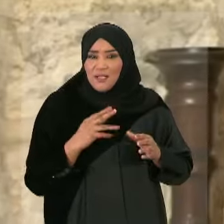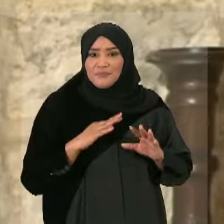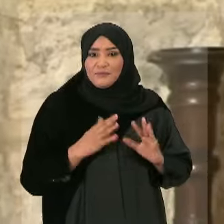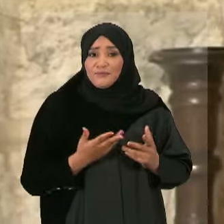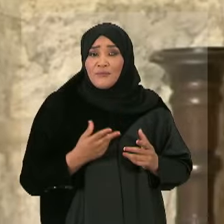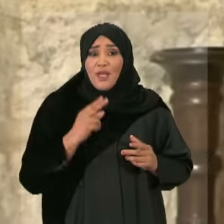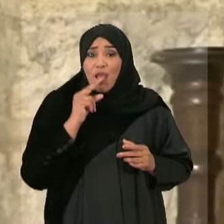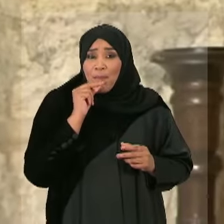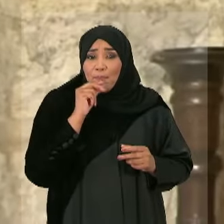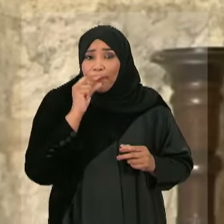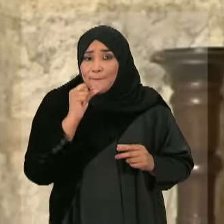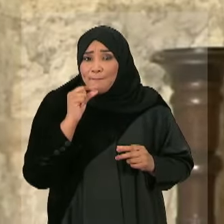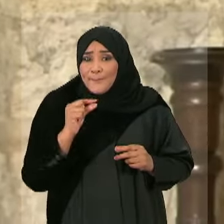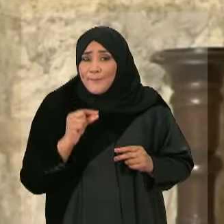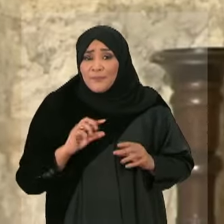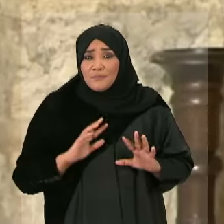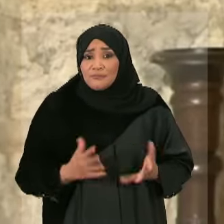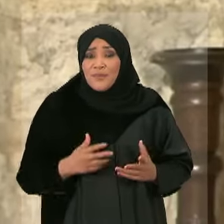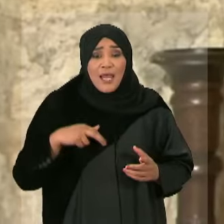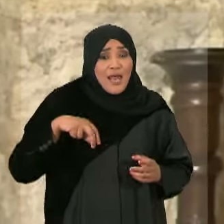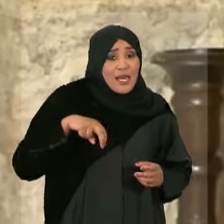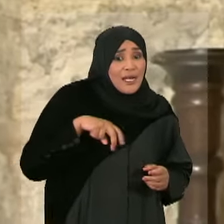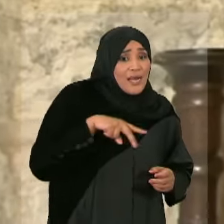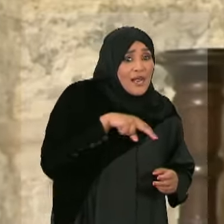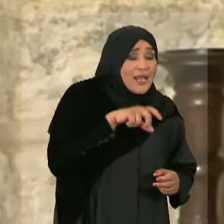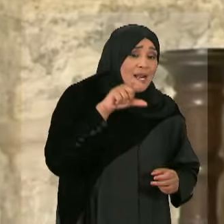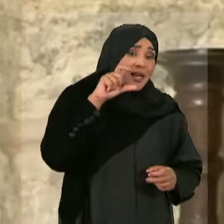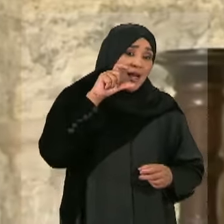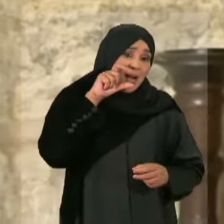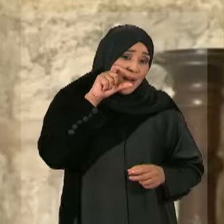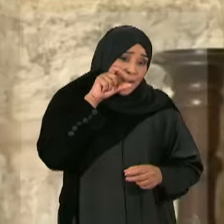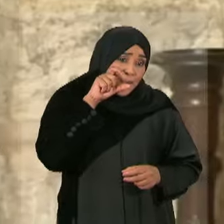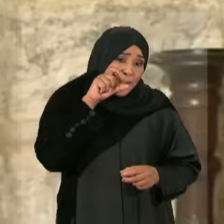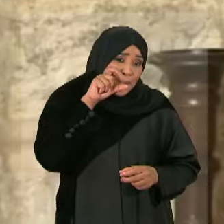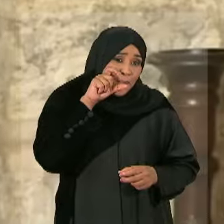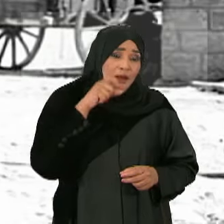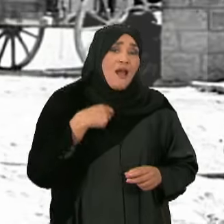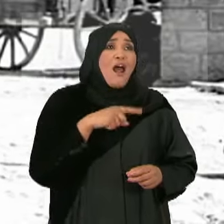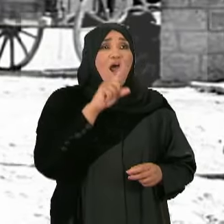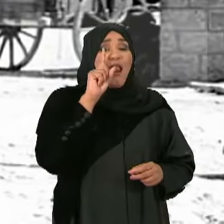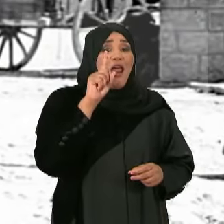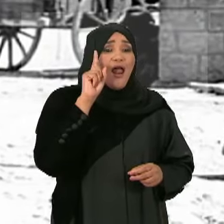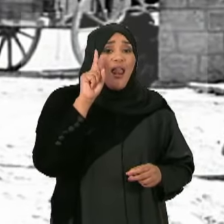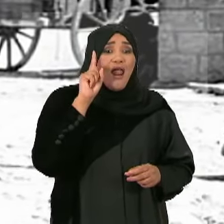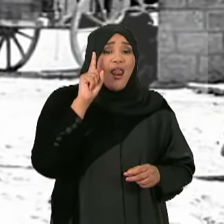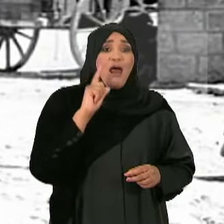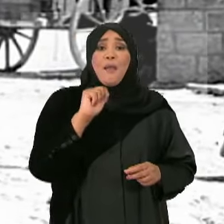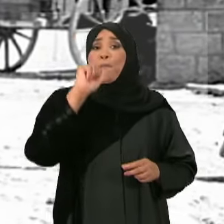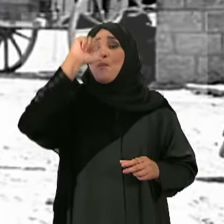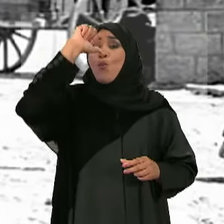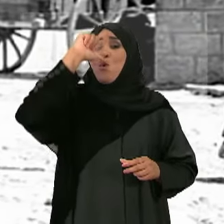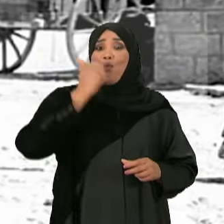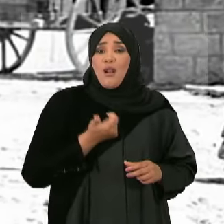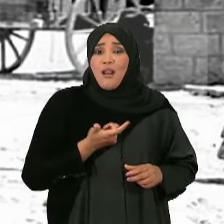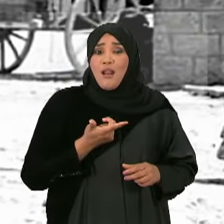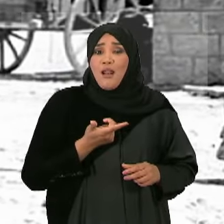تلتين عقلي شرد في هوا بنيتكم، حلفتكم بالنبي ومنين ميتكم، ميتنا عين العذرة شرب